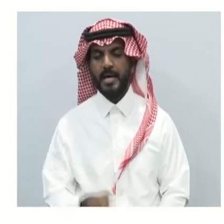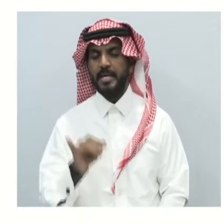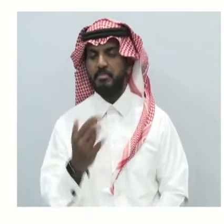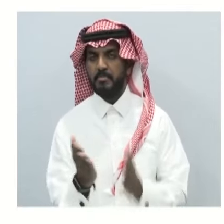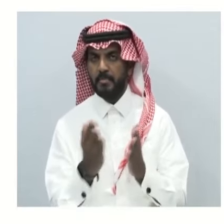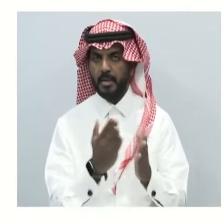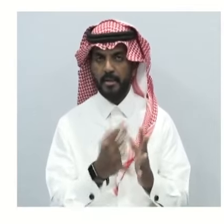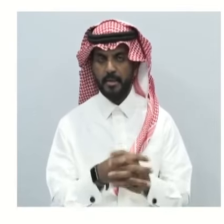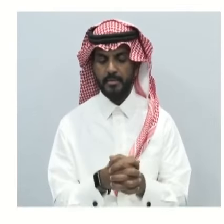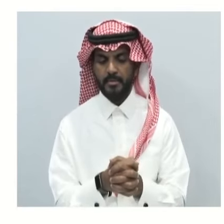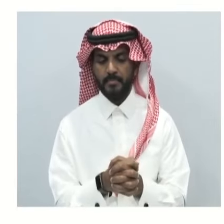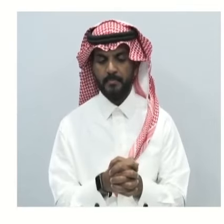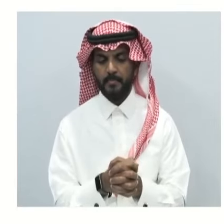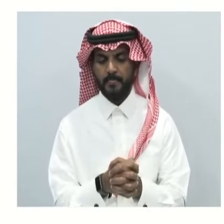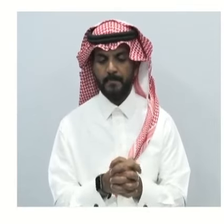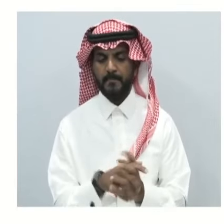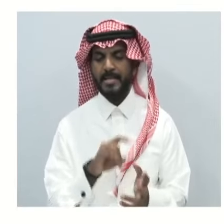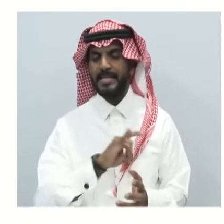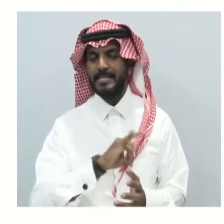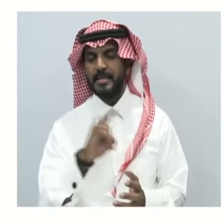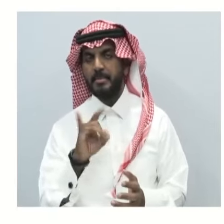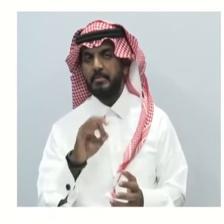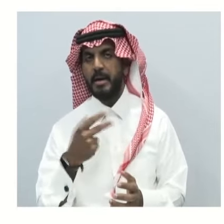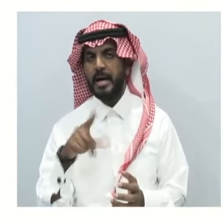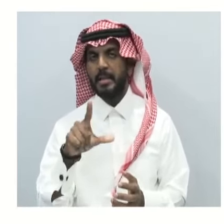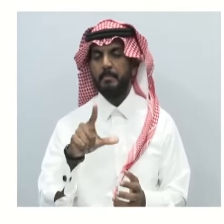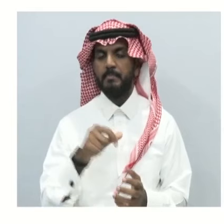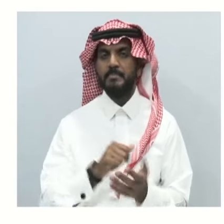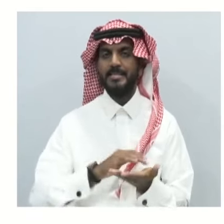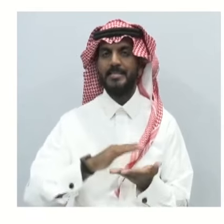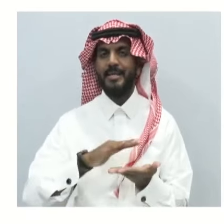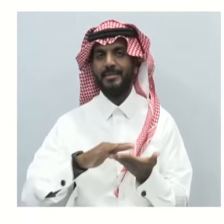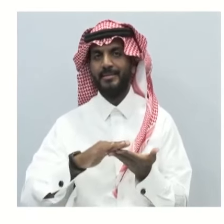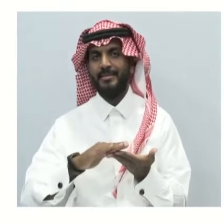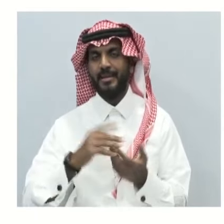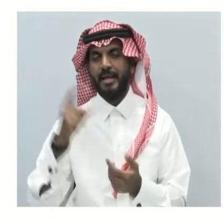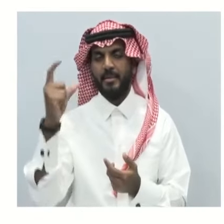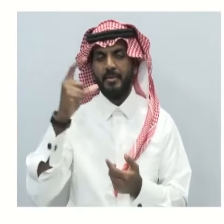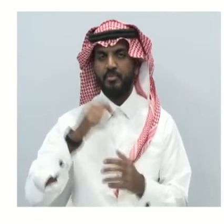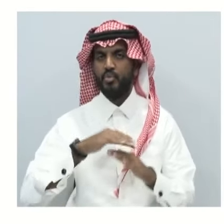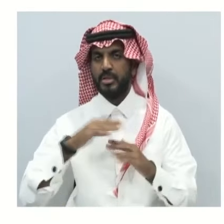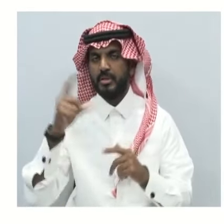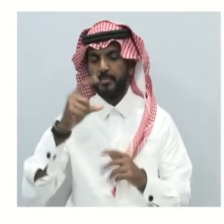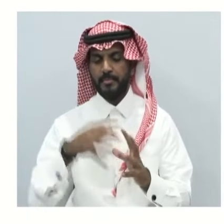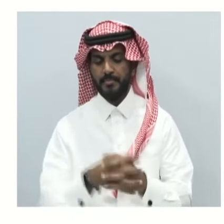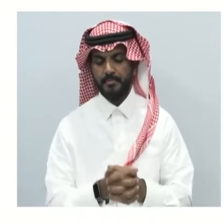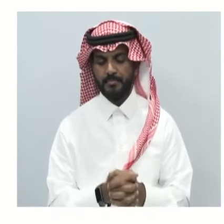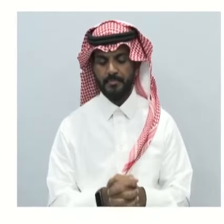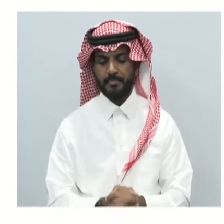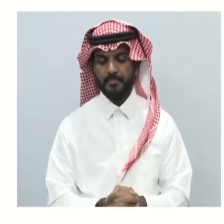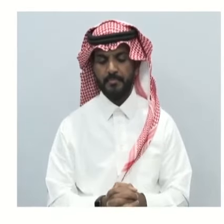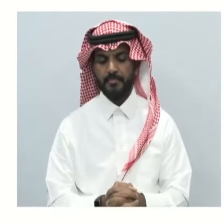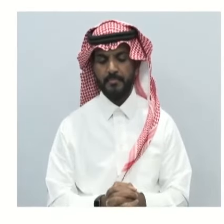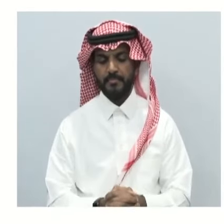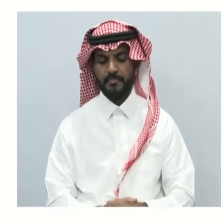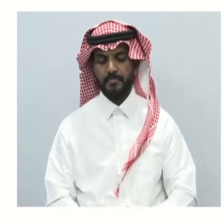اي مما ياتي ليس من معالم سطح القمر لدينا عدد من هذه المعالم